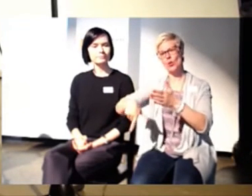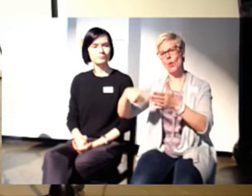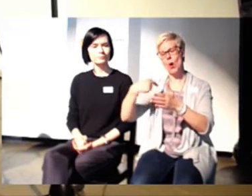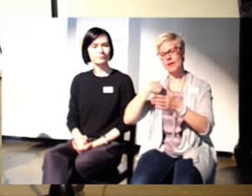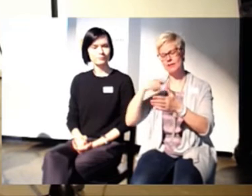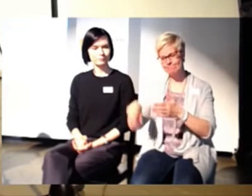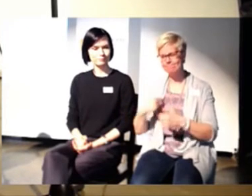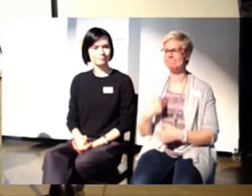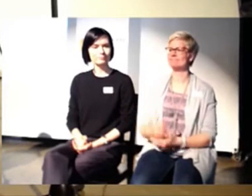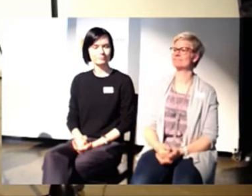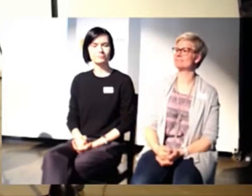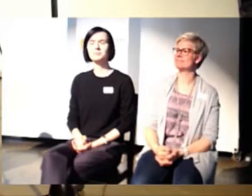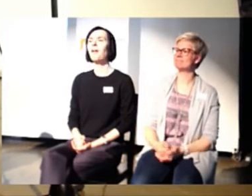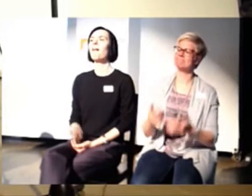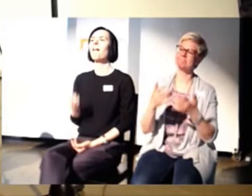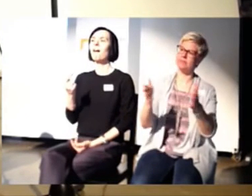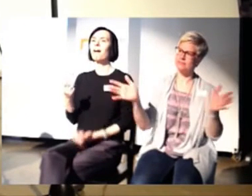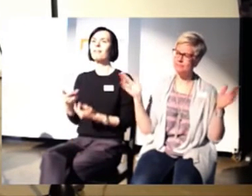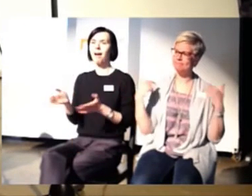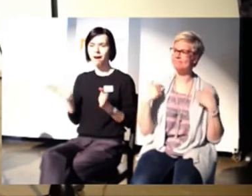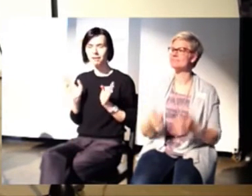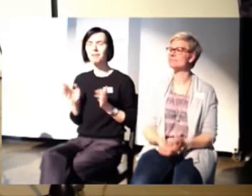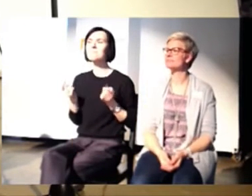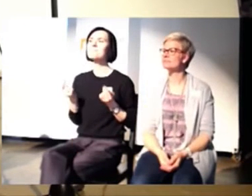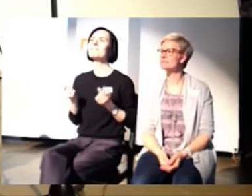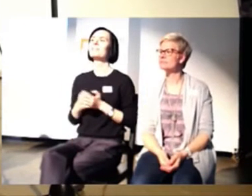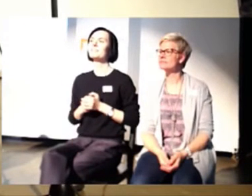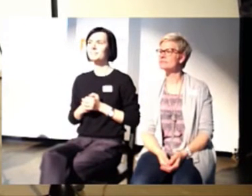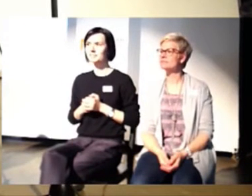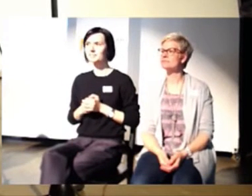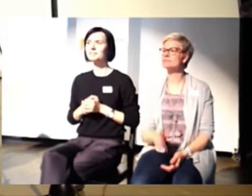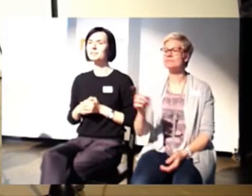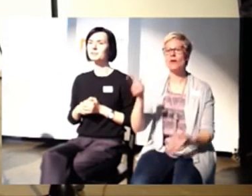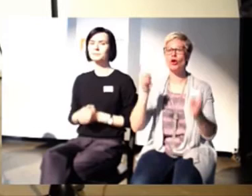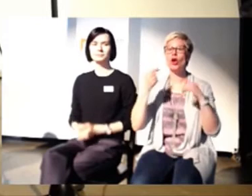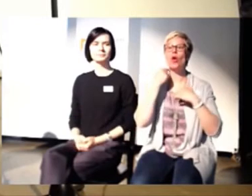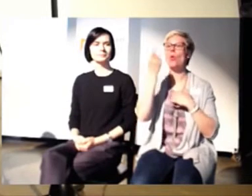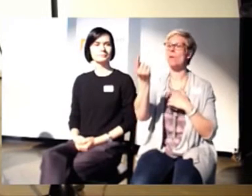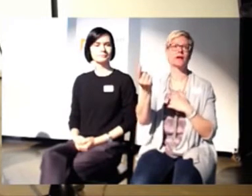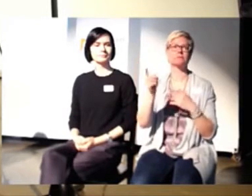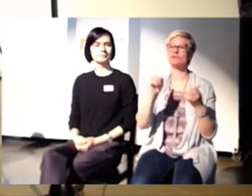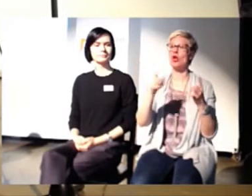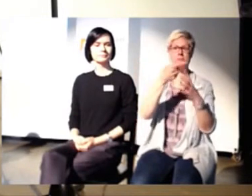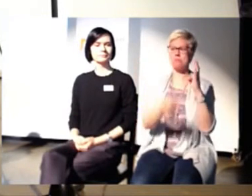laulun tekee ja runoilija. Laajalla skaalalla. Hän on kanssa ollut tanssituotannossa